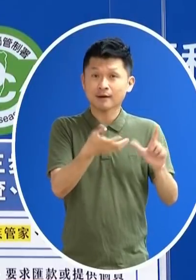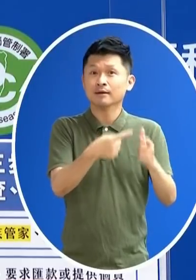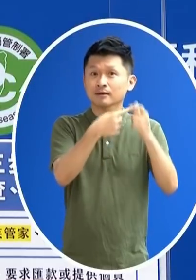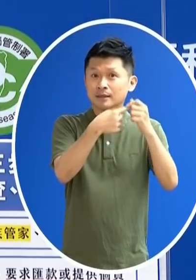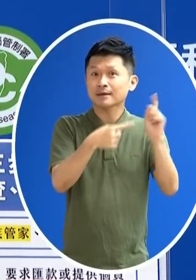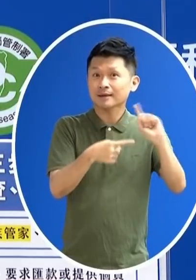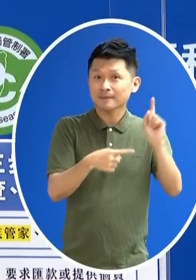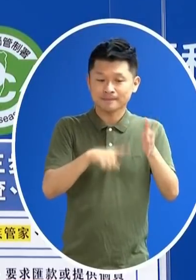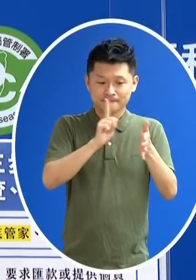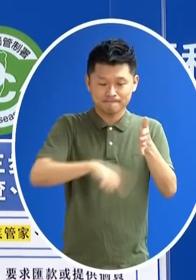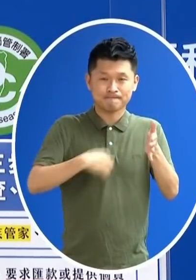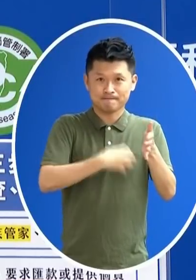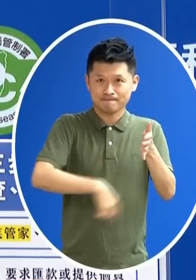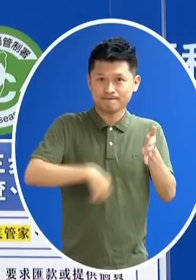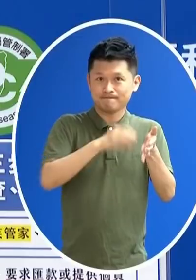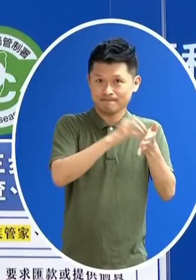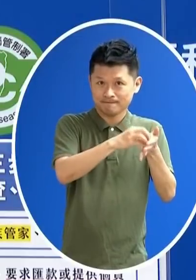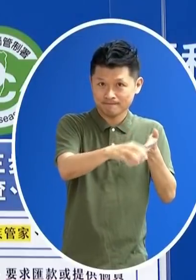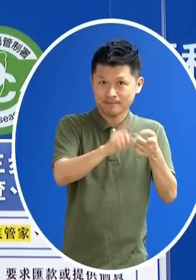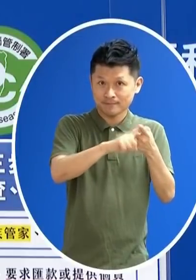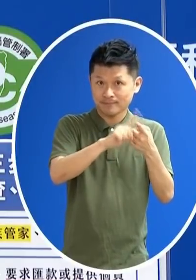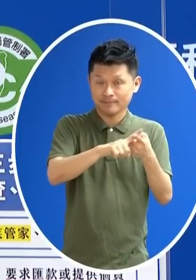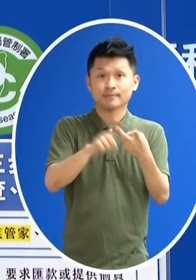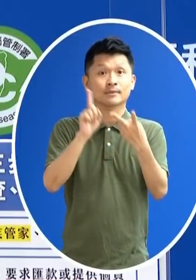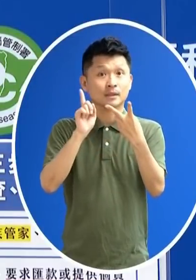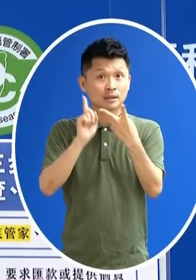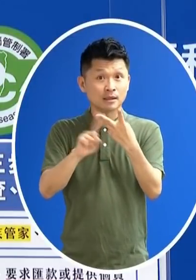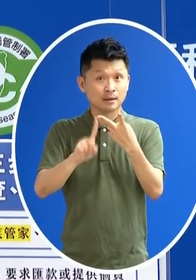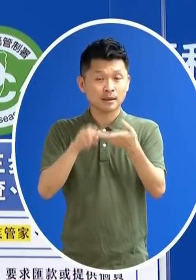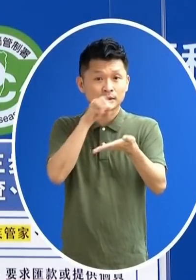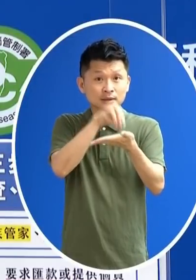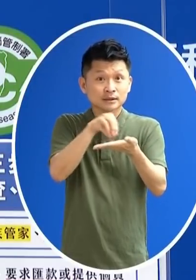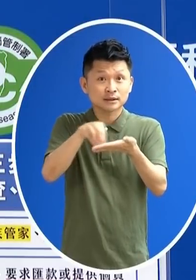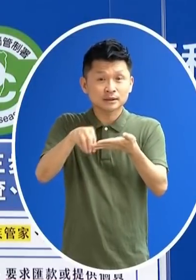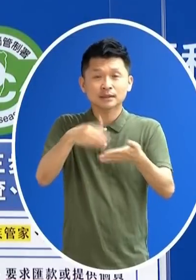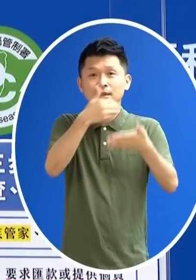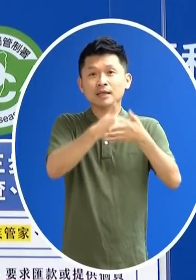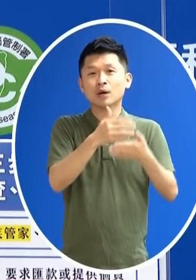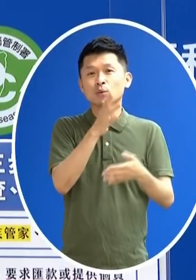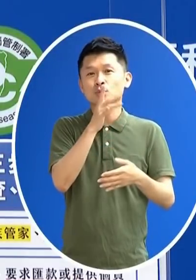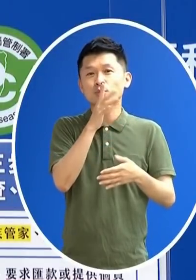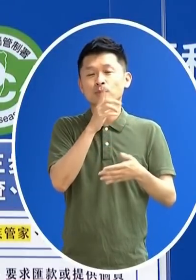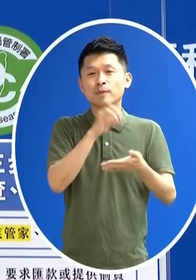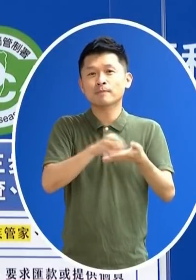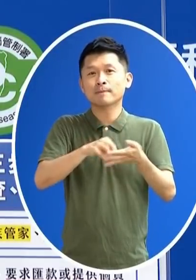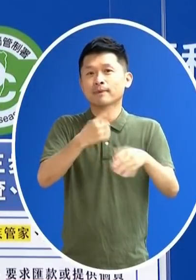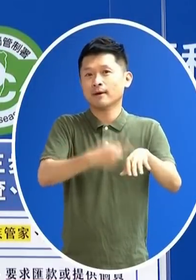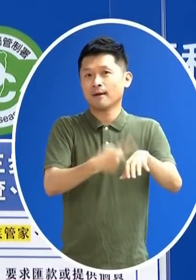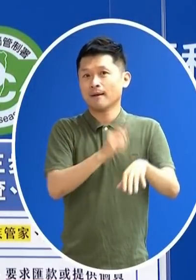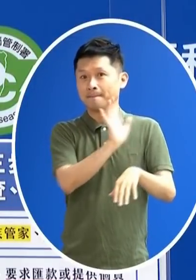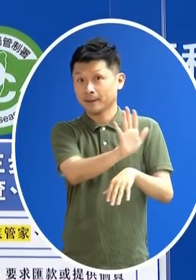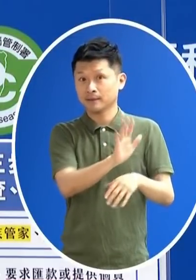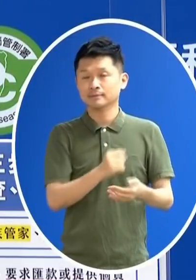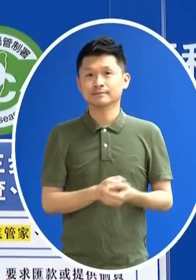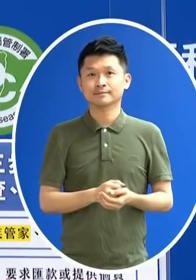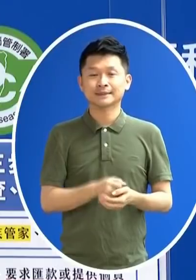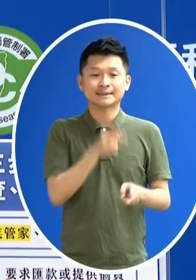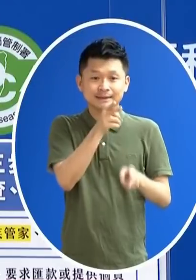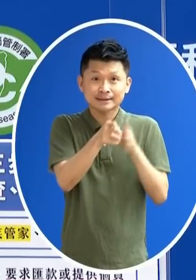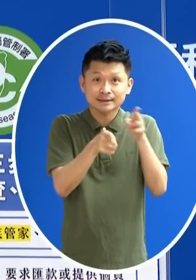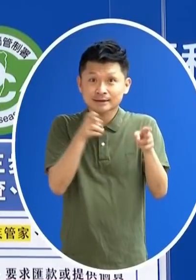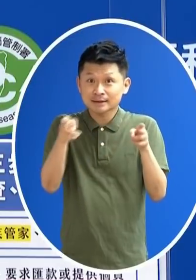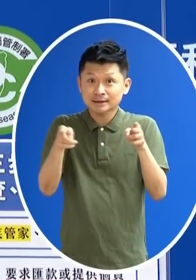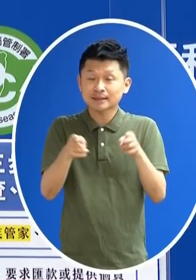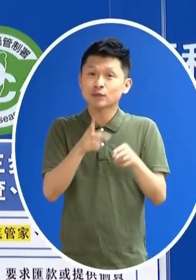是用简体字，第二个呢注意看有些文字是中国的用语，那包括它的用词的方